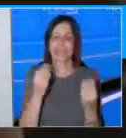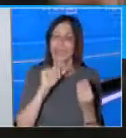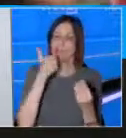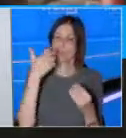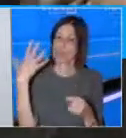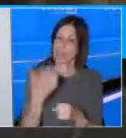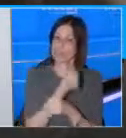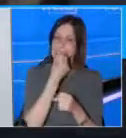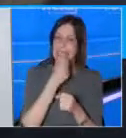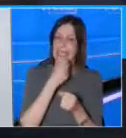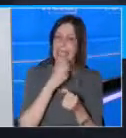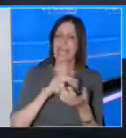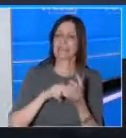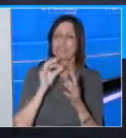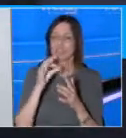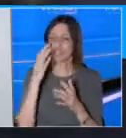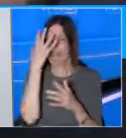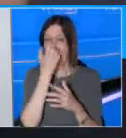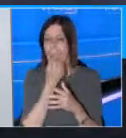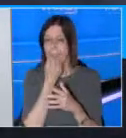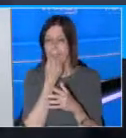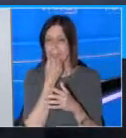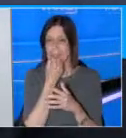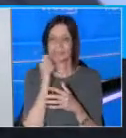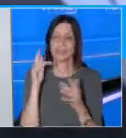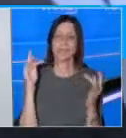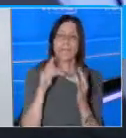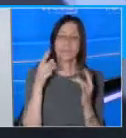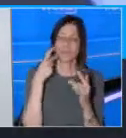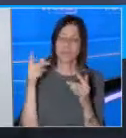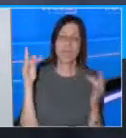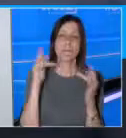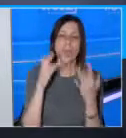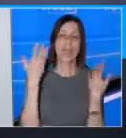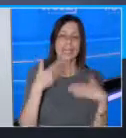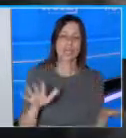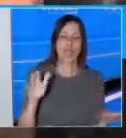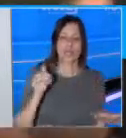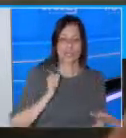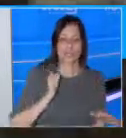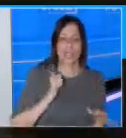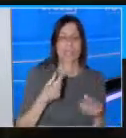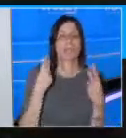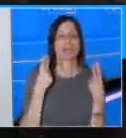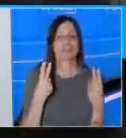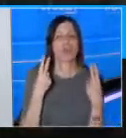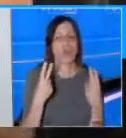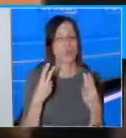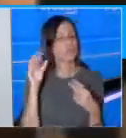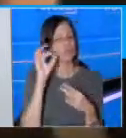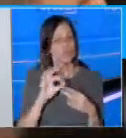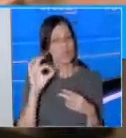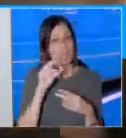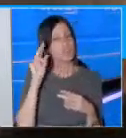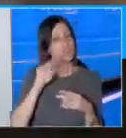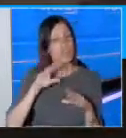הישג אסטרטגי של חמאס בראייתו מול כישלון צבאי משמעותי שעדיין יש לנו מה